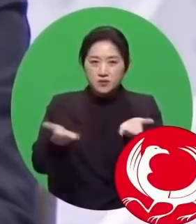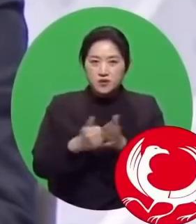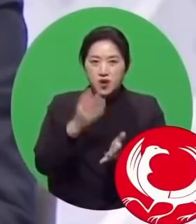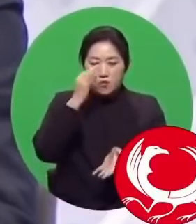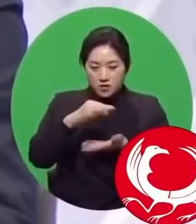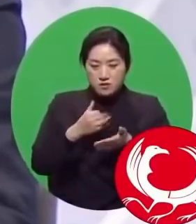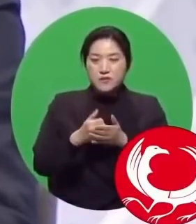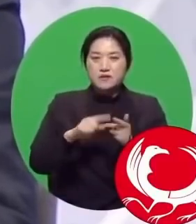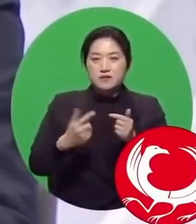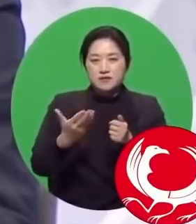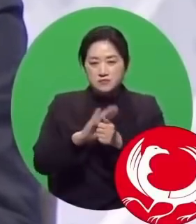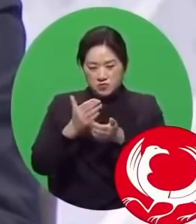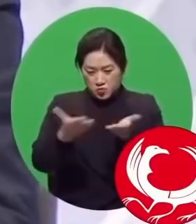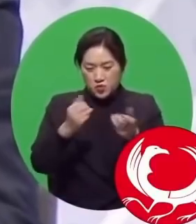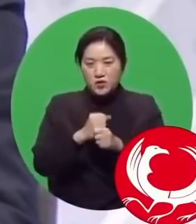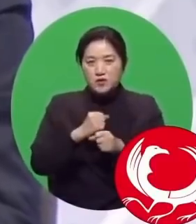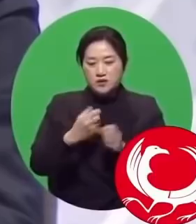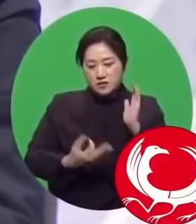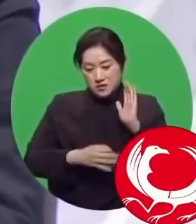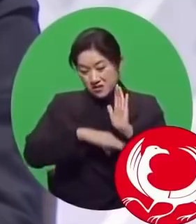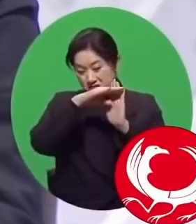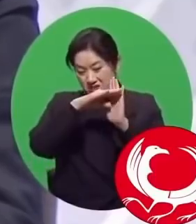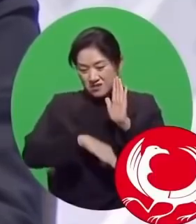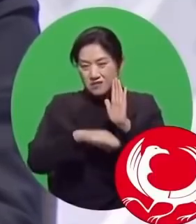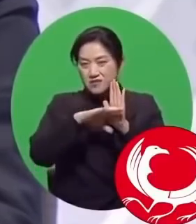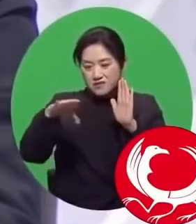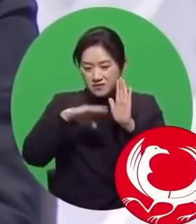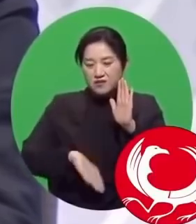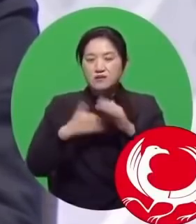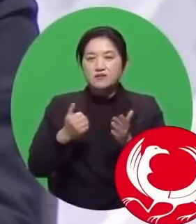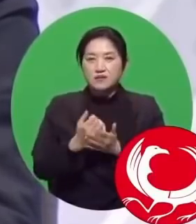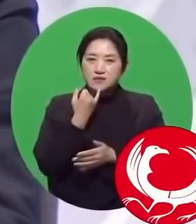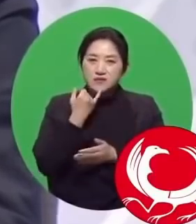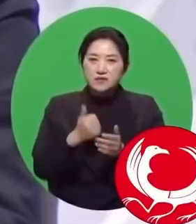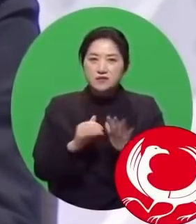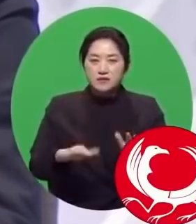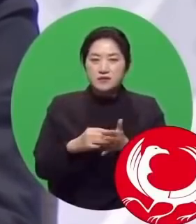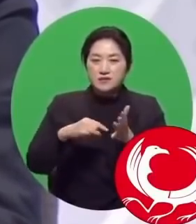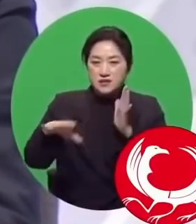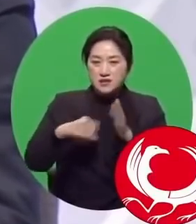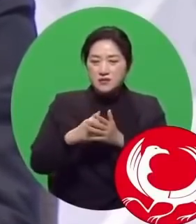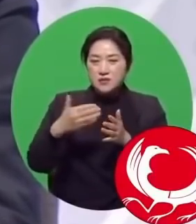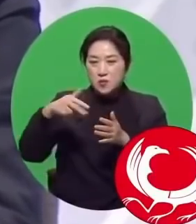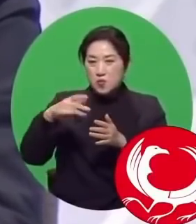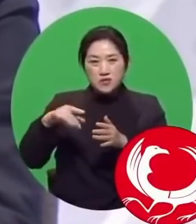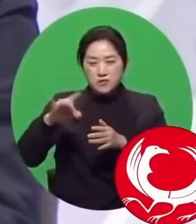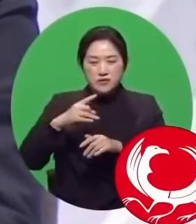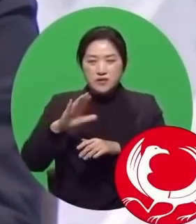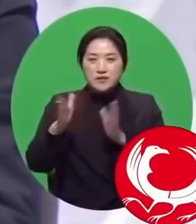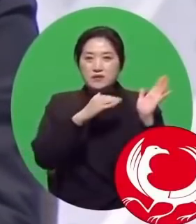것은 중산재까지는 없습니다. 전혀 세금 공제가 먼저 된다는 건 있을 수 없습니다.